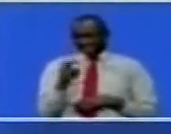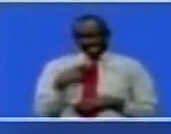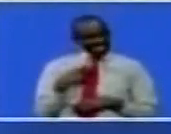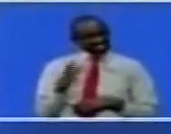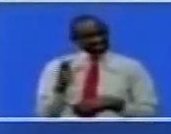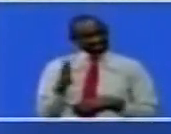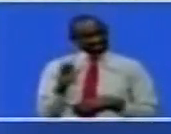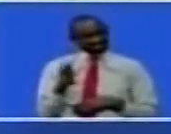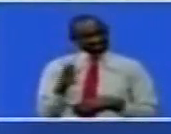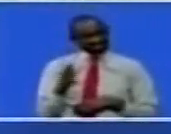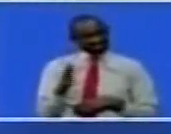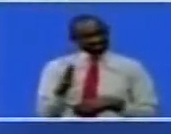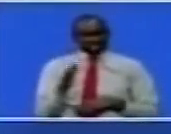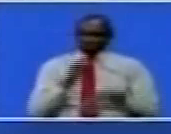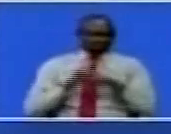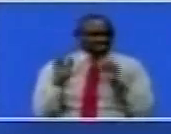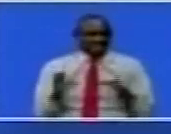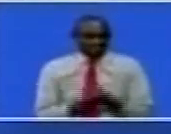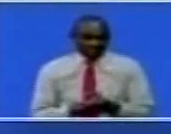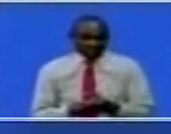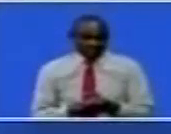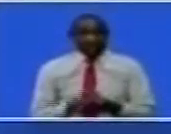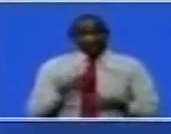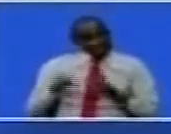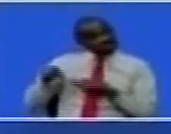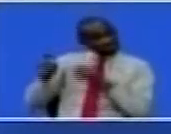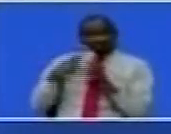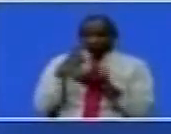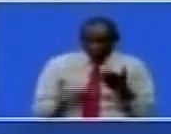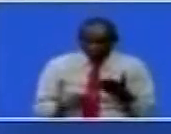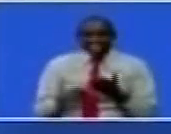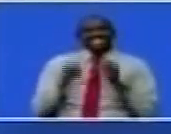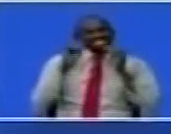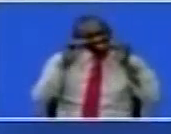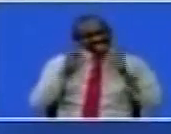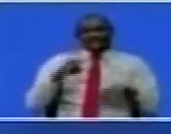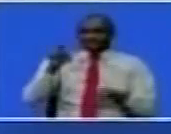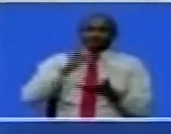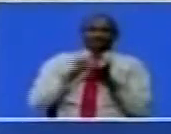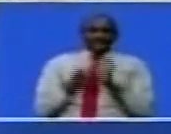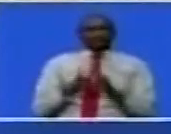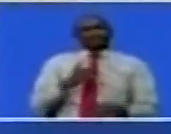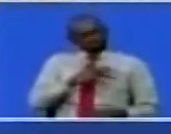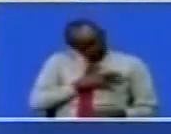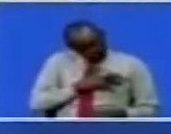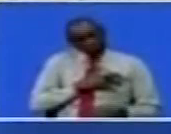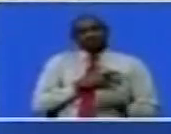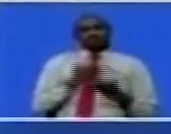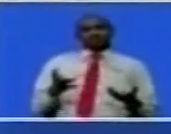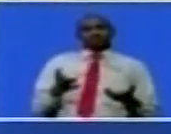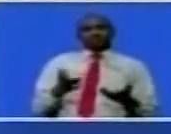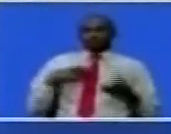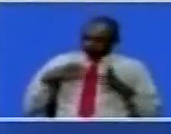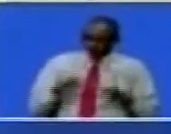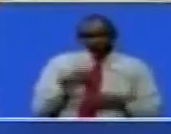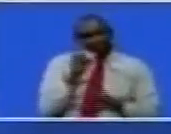tunaona ya pana mazuri. Lakini kwake walimu ni wito, na walilipwa fedha chache katika miaka